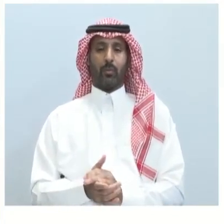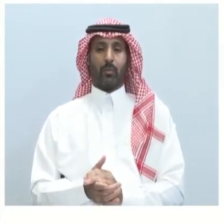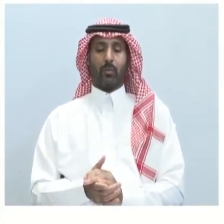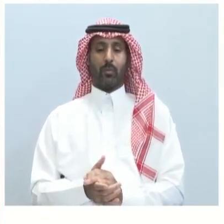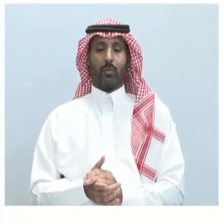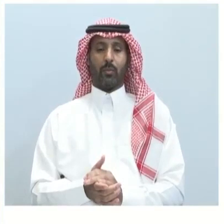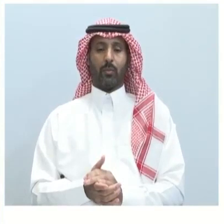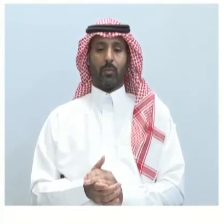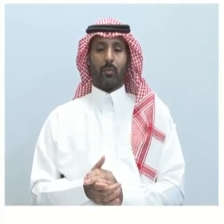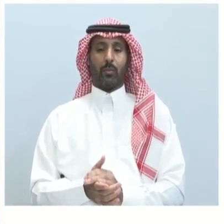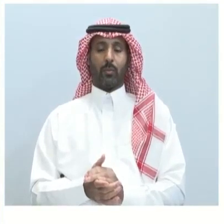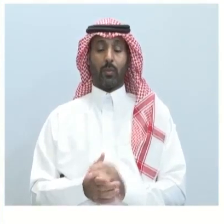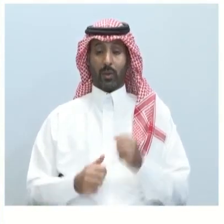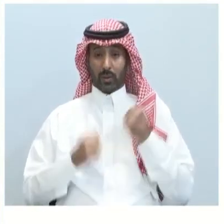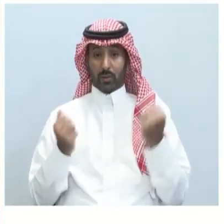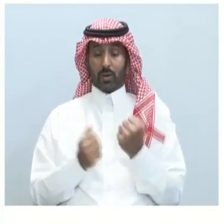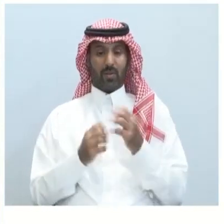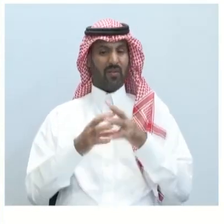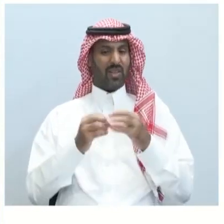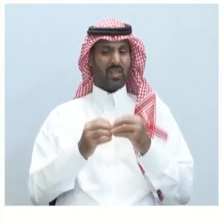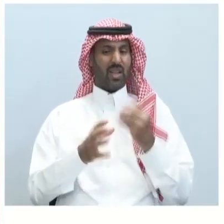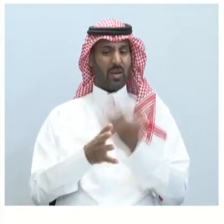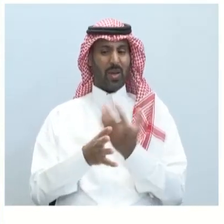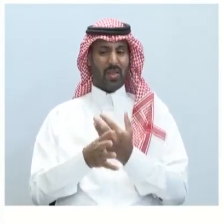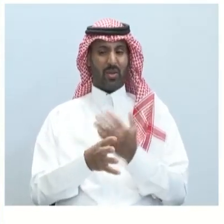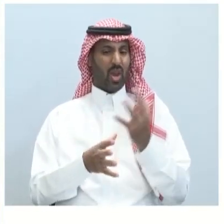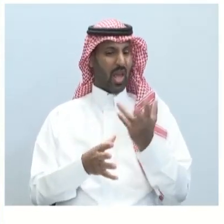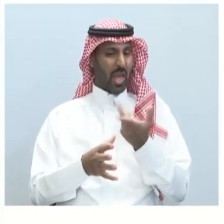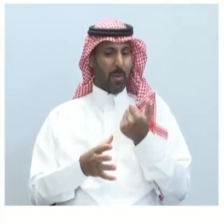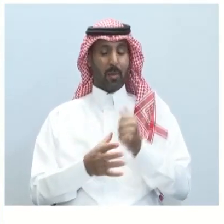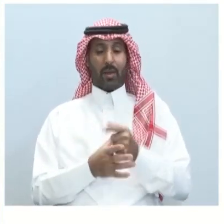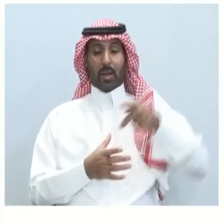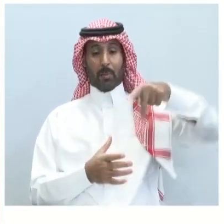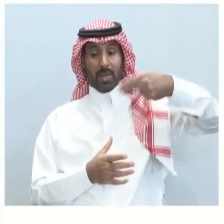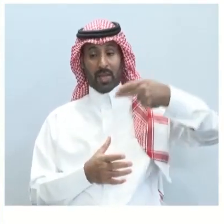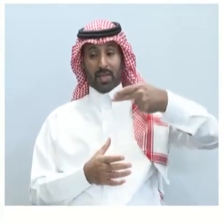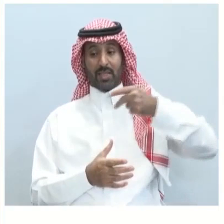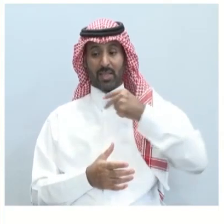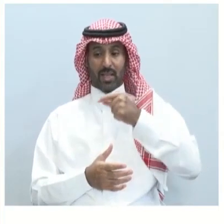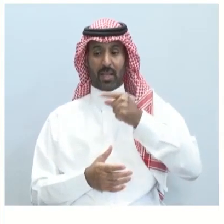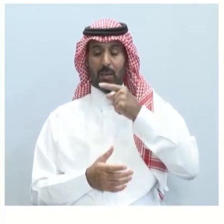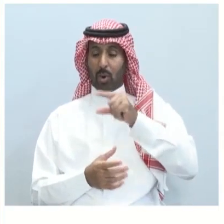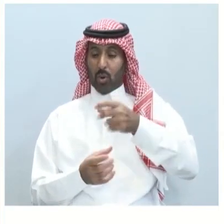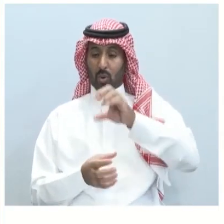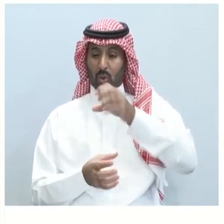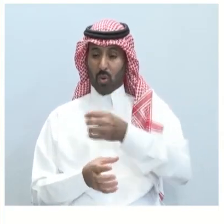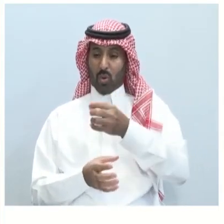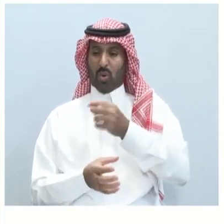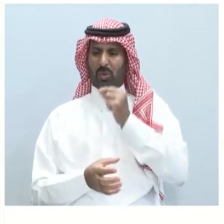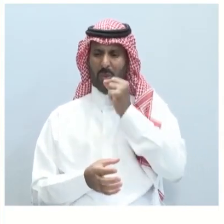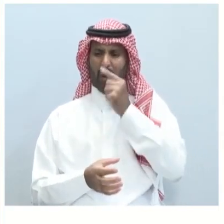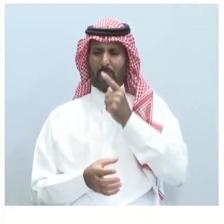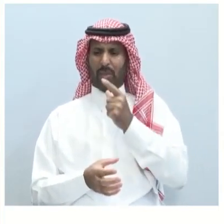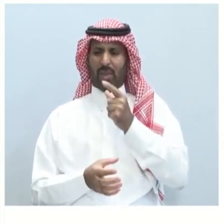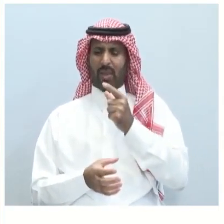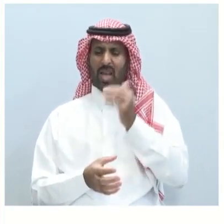بعد ذلك اشرح لماذا تكون قيمه البي اتش للمحلول الحمضي دائما اصغر من